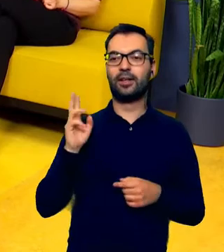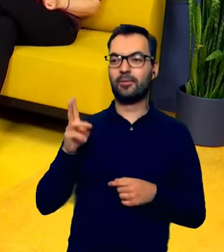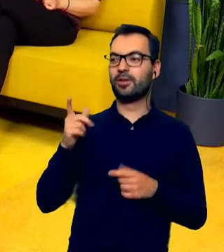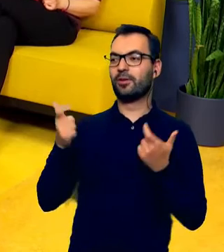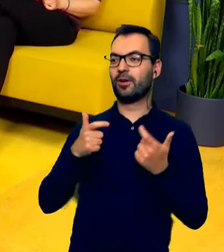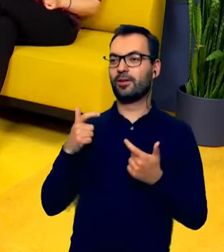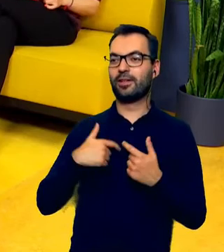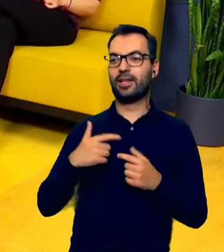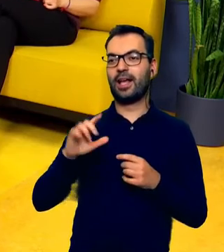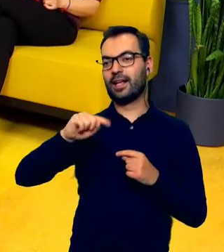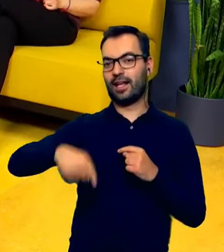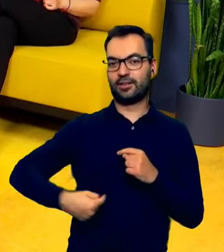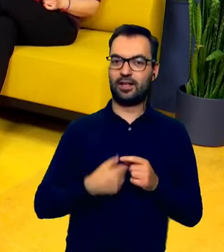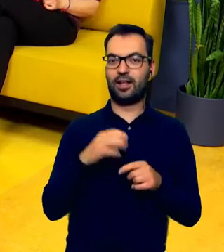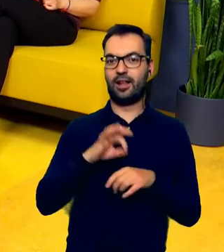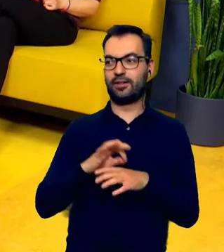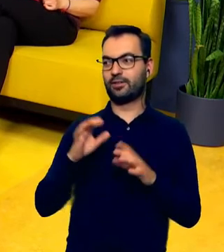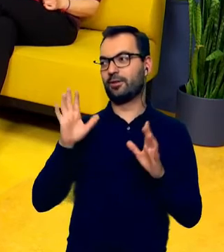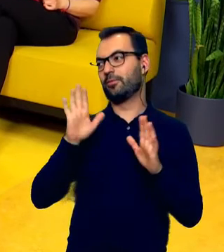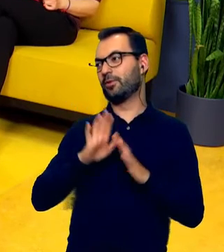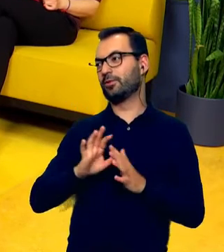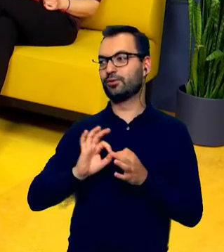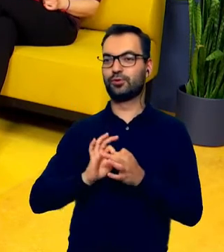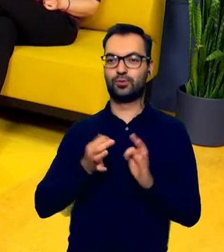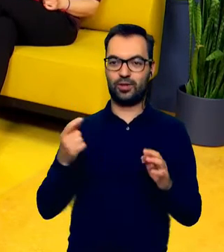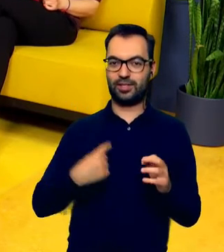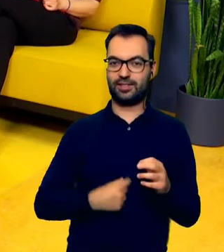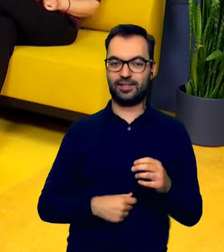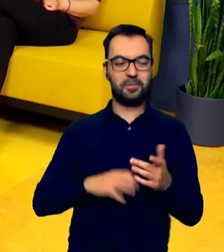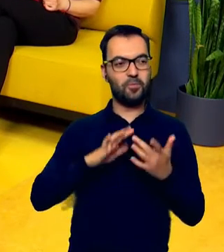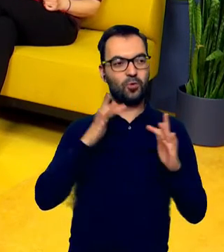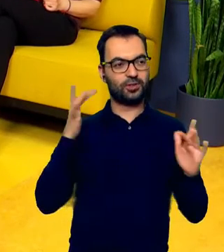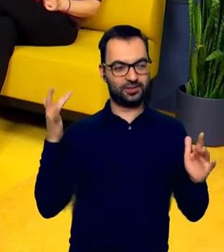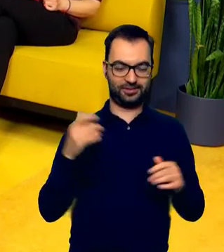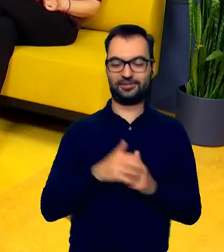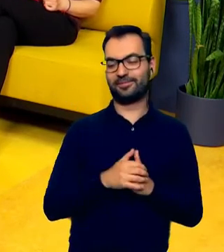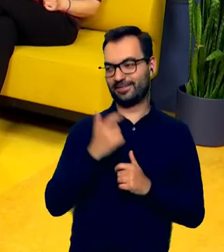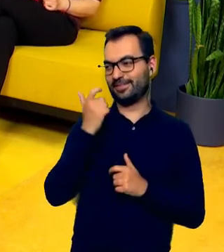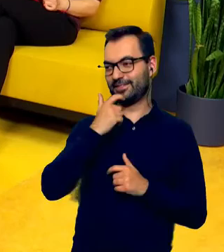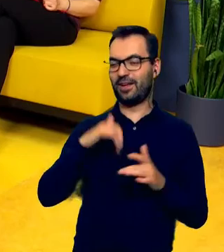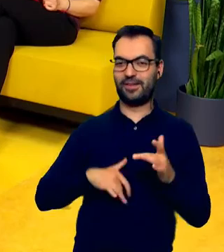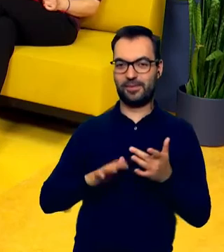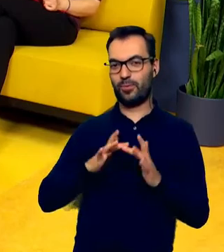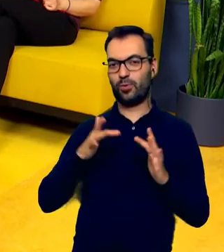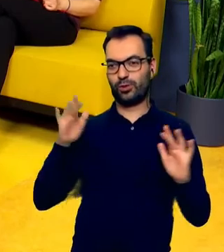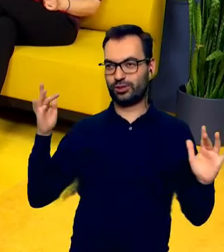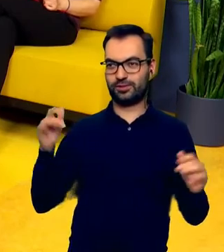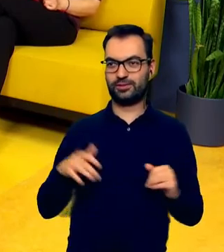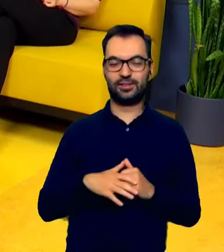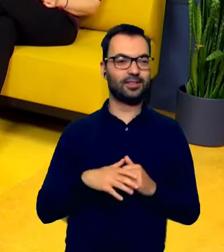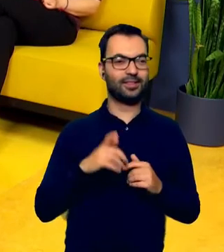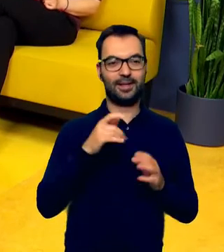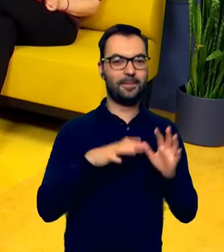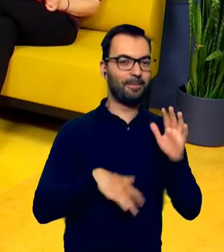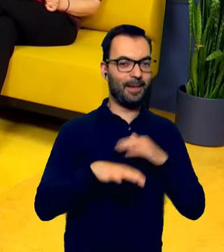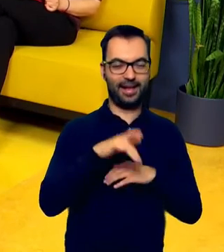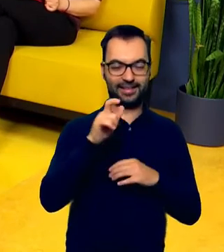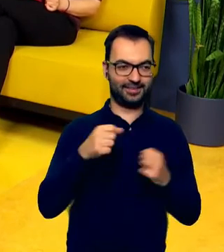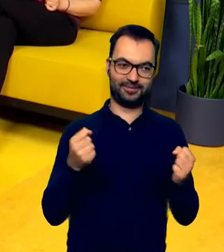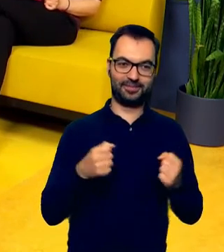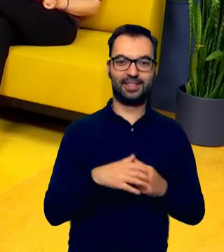robią, słuchaj, gastroskopię, lekarz mówi, jak pani ma po prostu złote jelito. Ależ pani błyszczy. Ależ pani błyszczy od środka. Tak, od środka, pani, tak. Jest pani